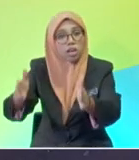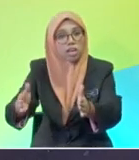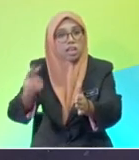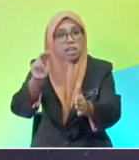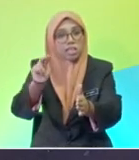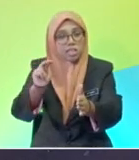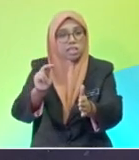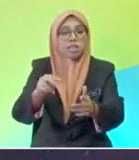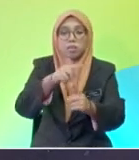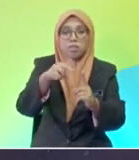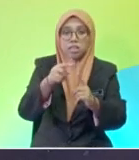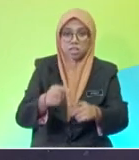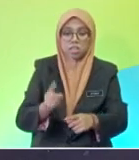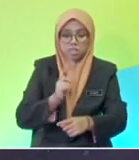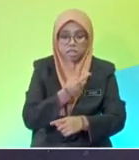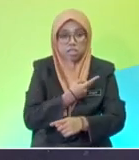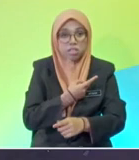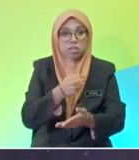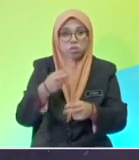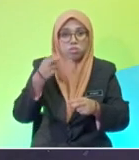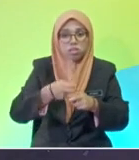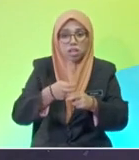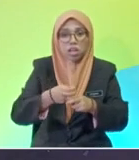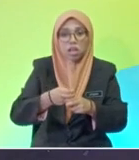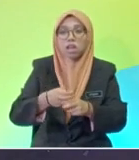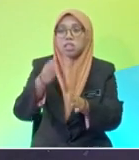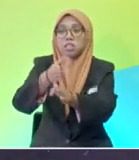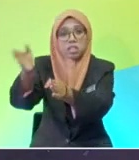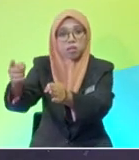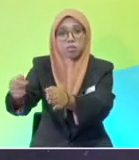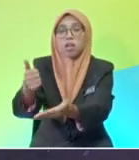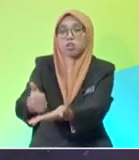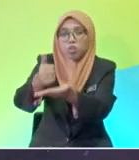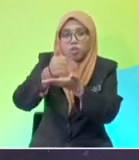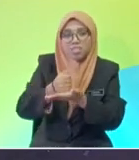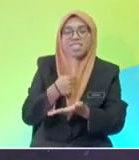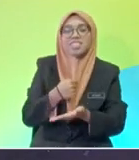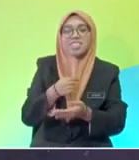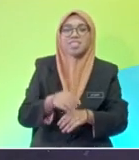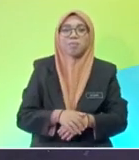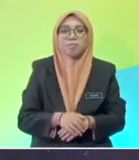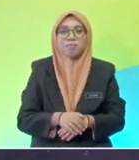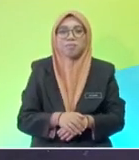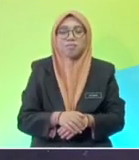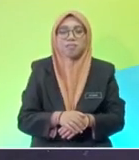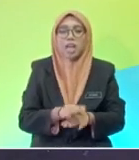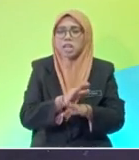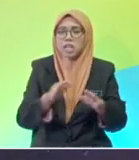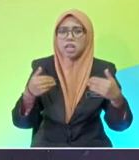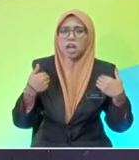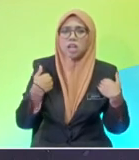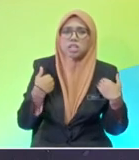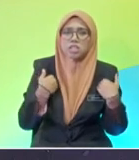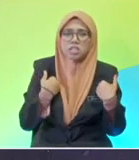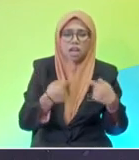saling berbaik-baik hati tak ada yang apa dengki ataupun apa sakit hati kita hidup